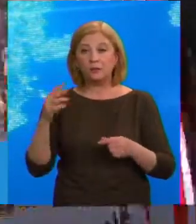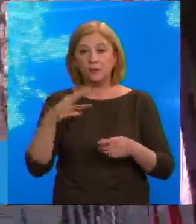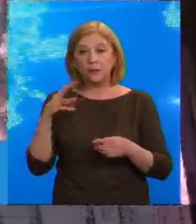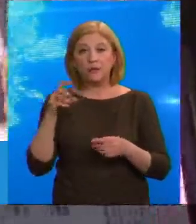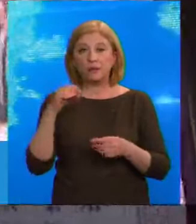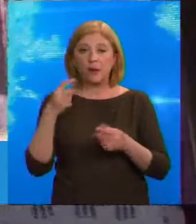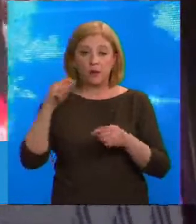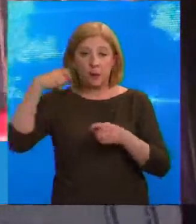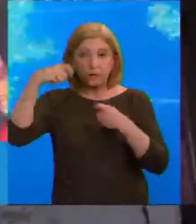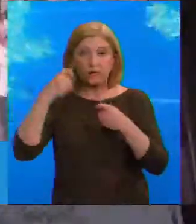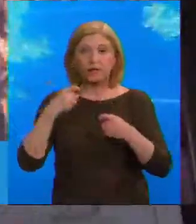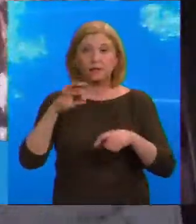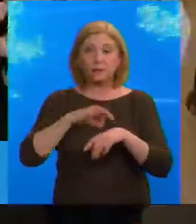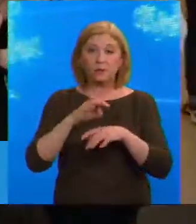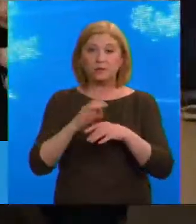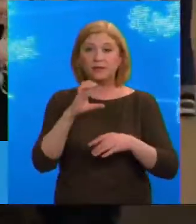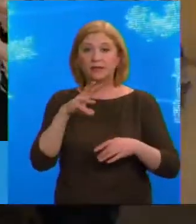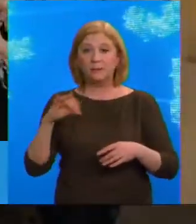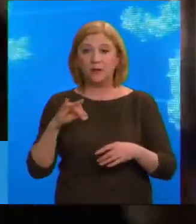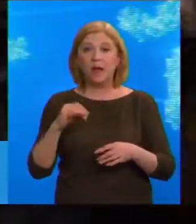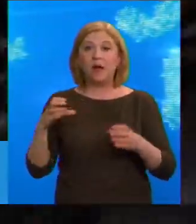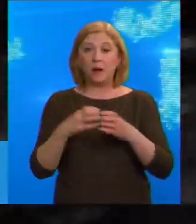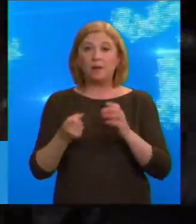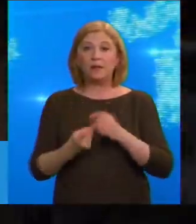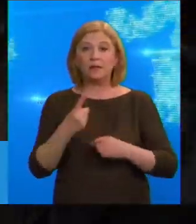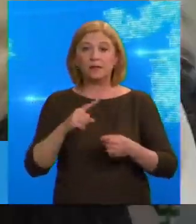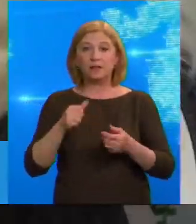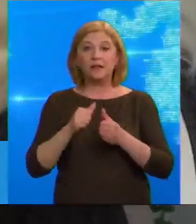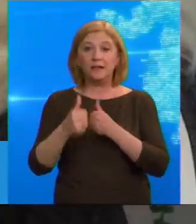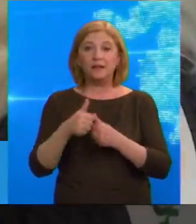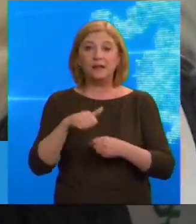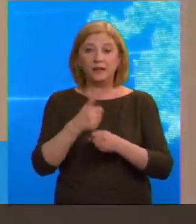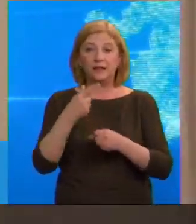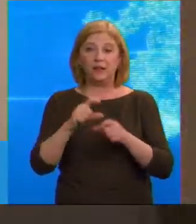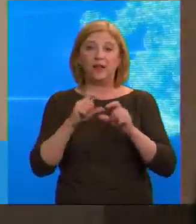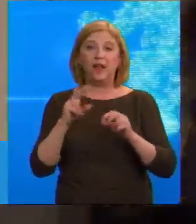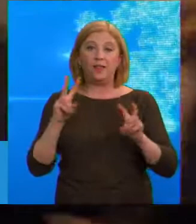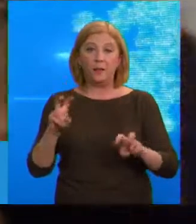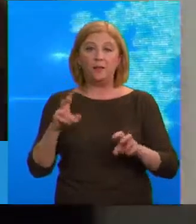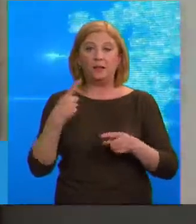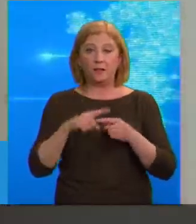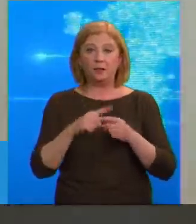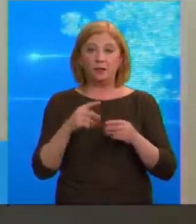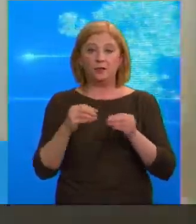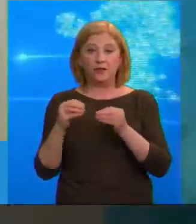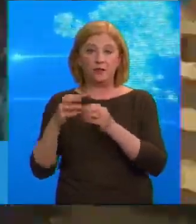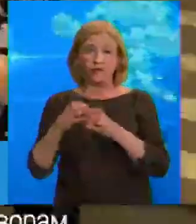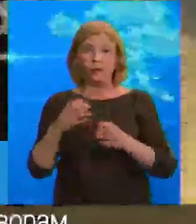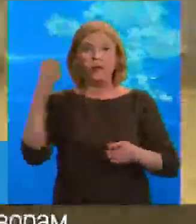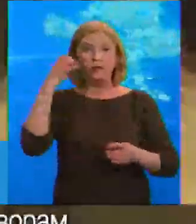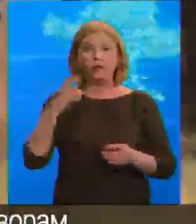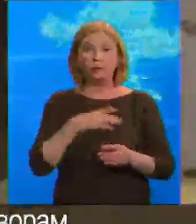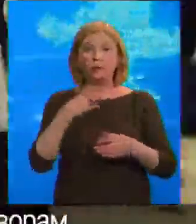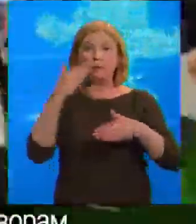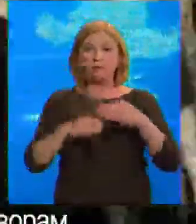коммуникации с болельщиками, спонсорами и СМИ. Команда оказалась безусловным лидером в этой номинации, в которой участвовали 11 команд. Черные и белые после